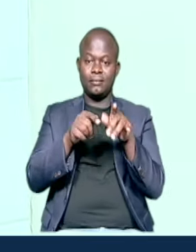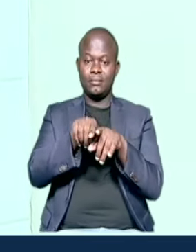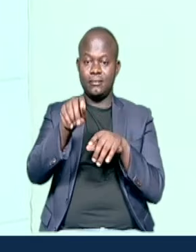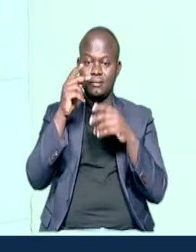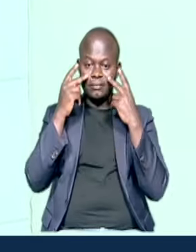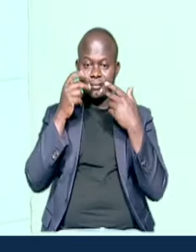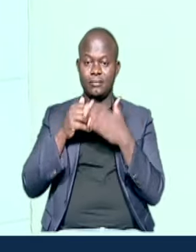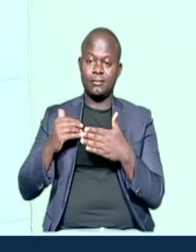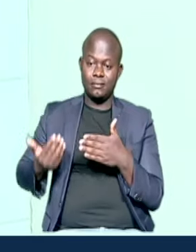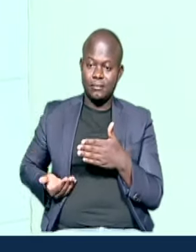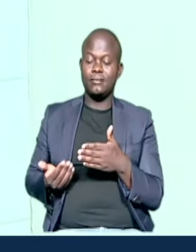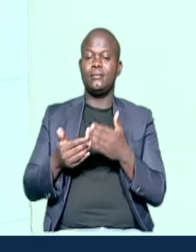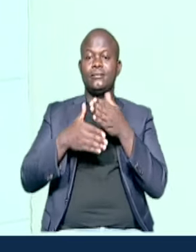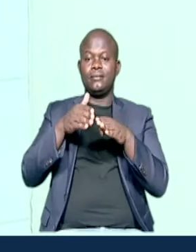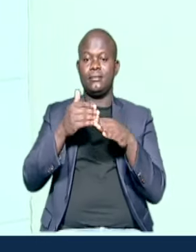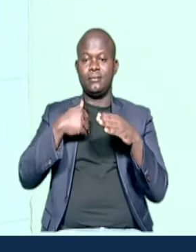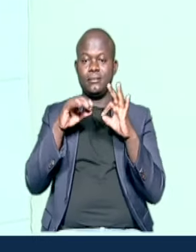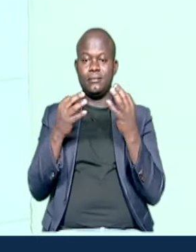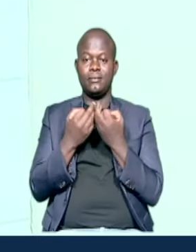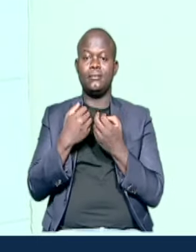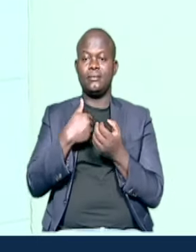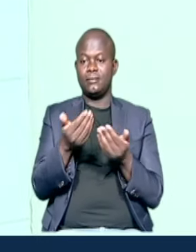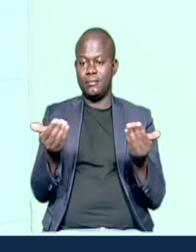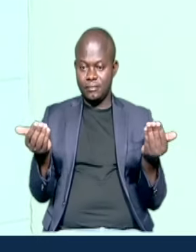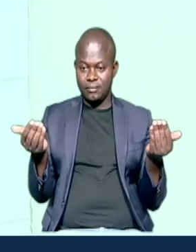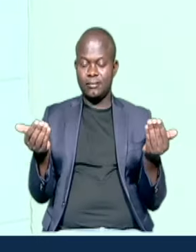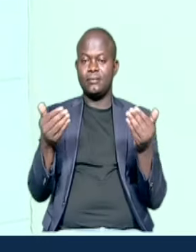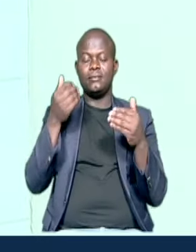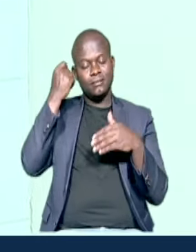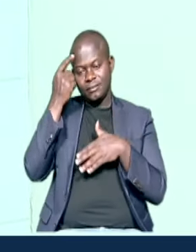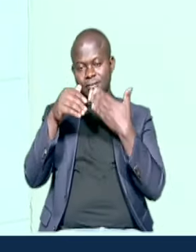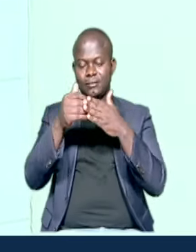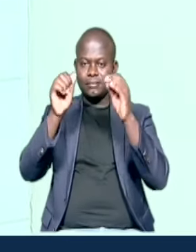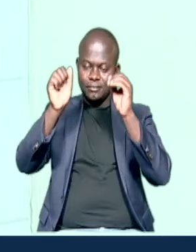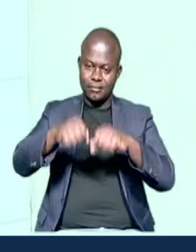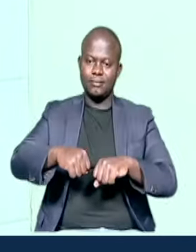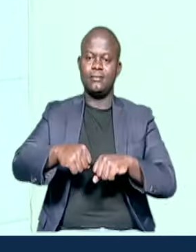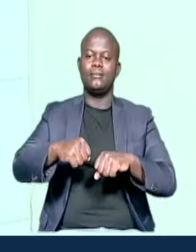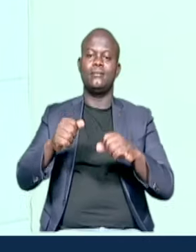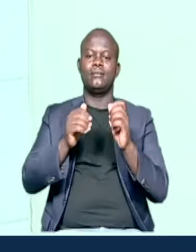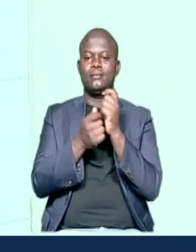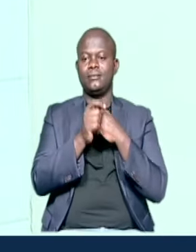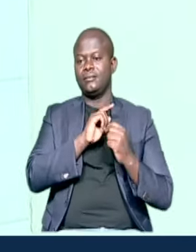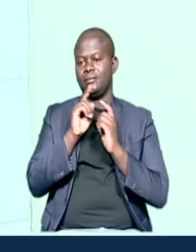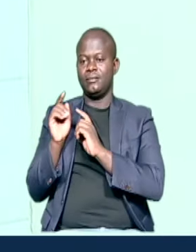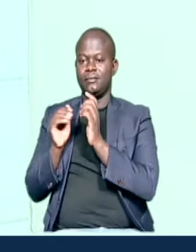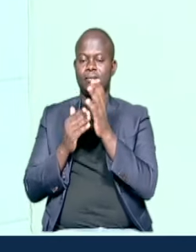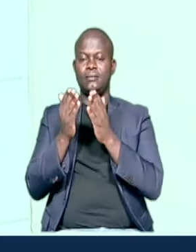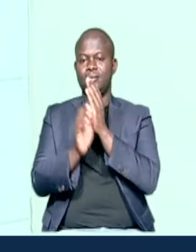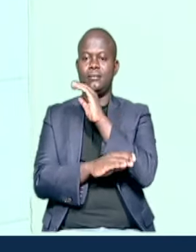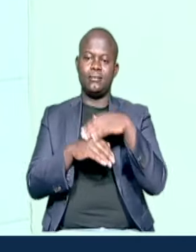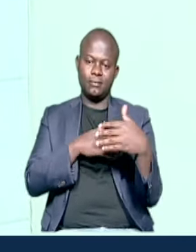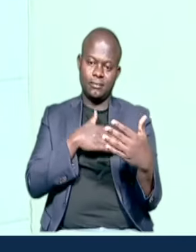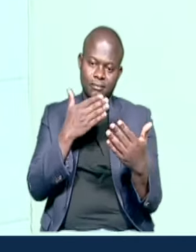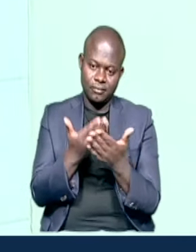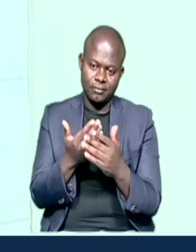ko ndu umudamu ubatse ufite urugo ufite abana no kuvuga ko birishoboka kuba umusirikare ugakorera igihugu